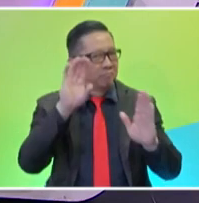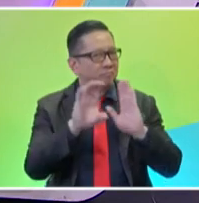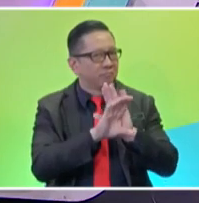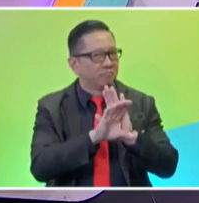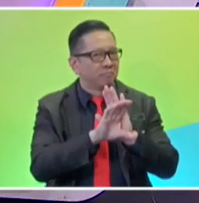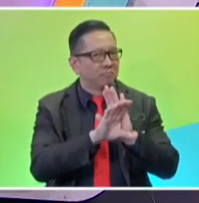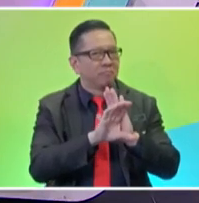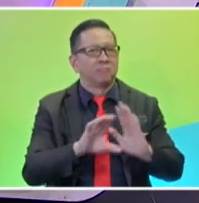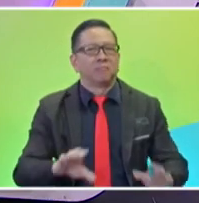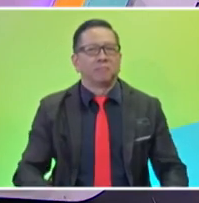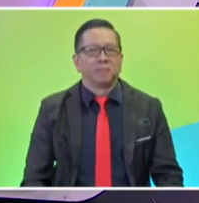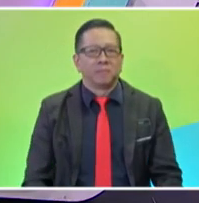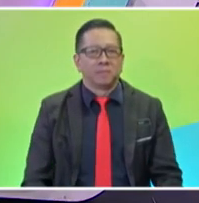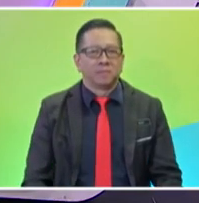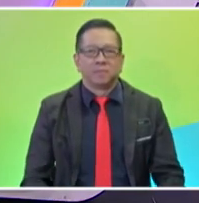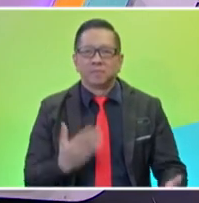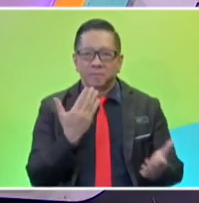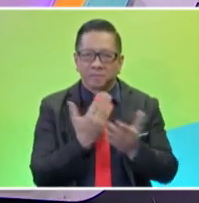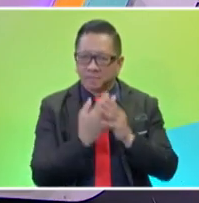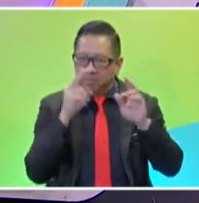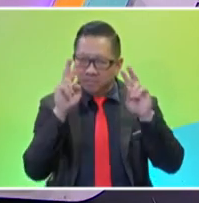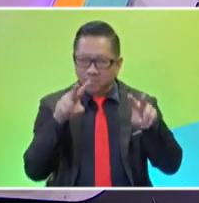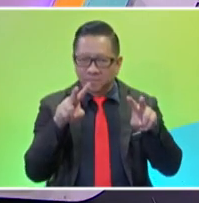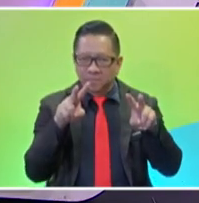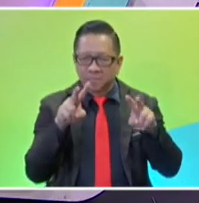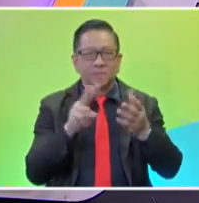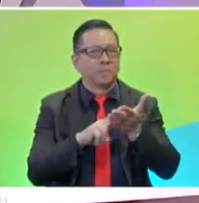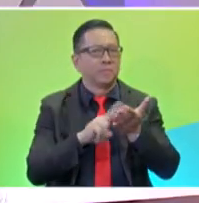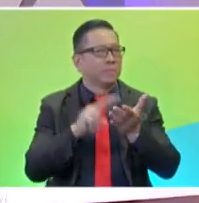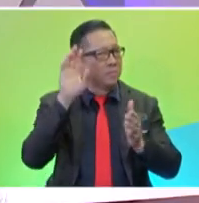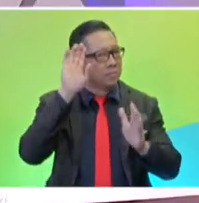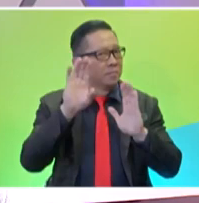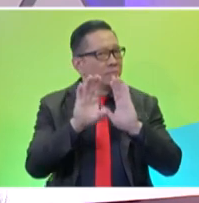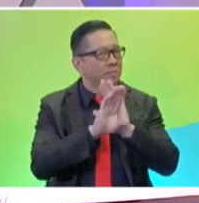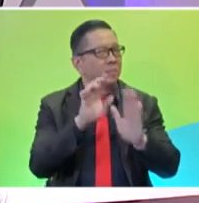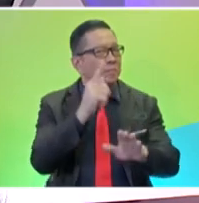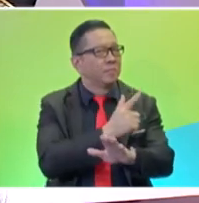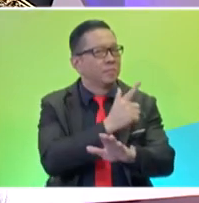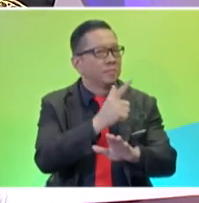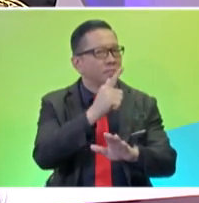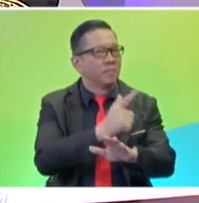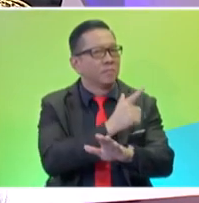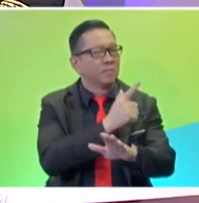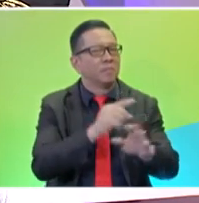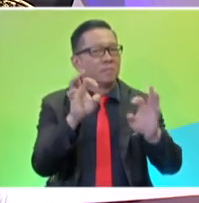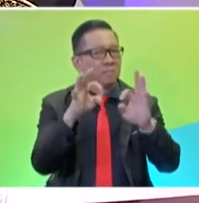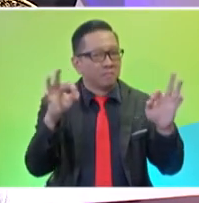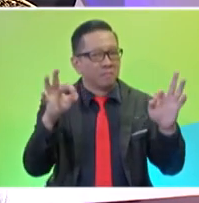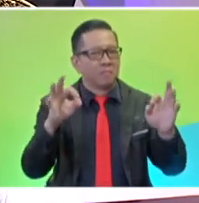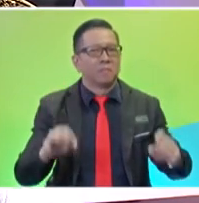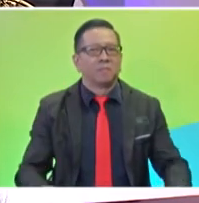gambar membaca juga membaca gambar dan lirik lagu juga baik anak